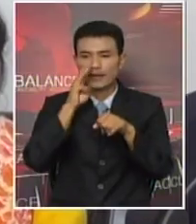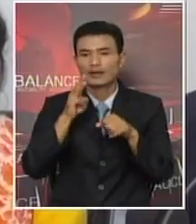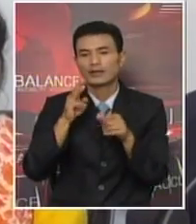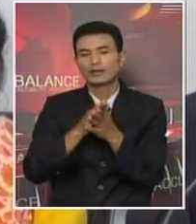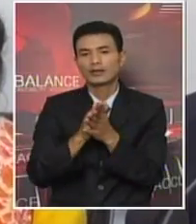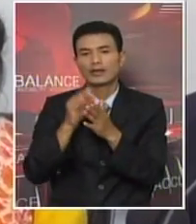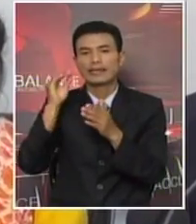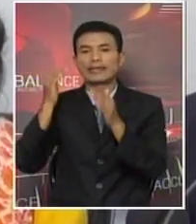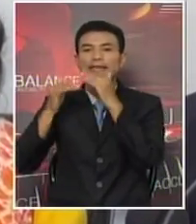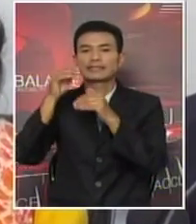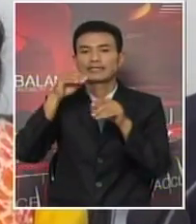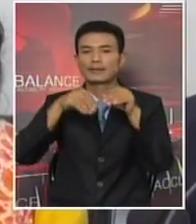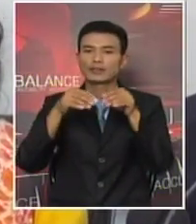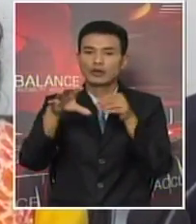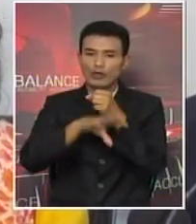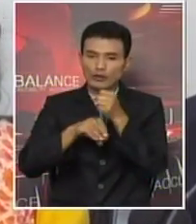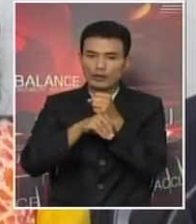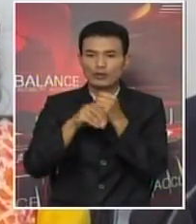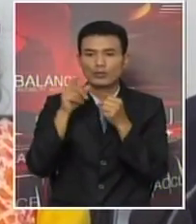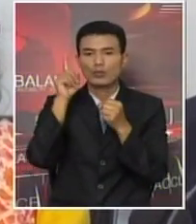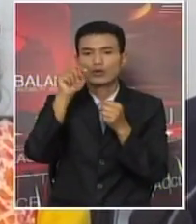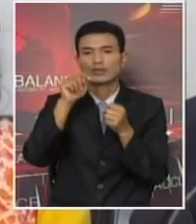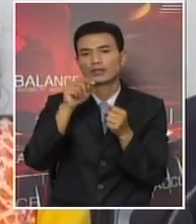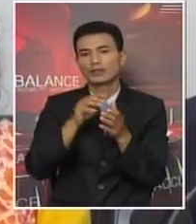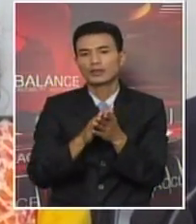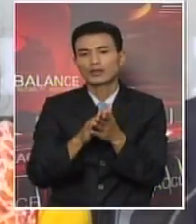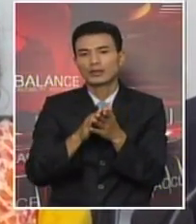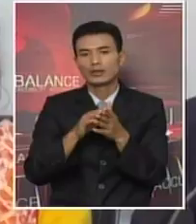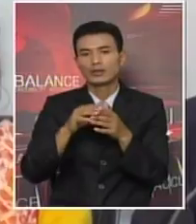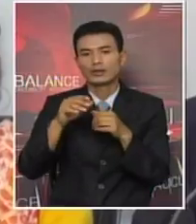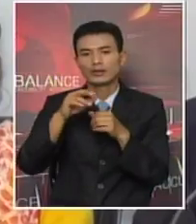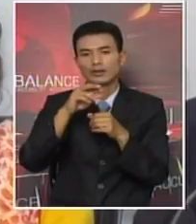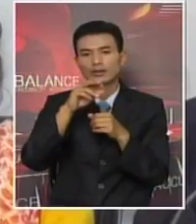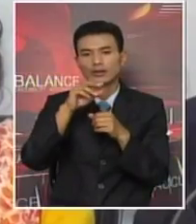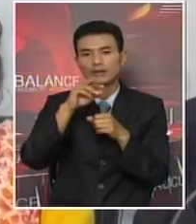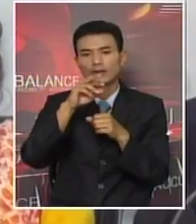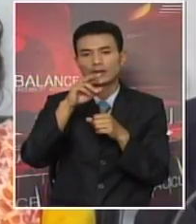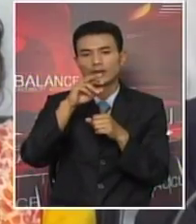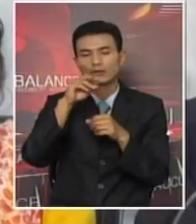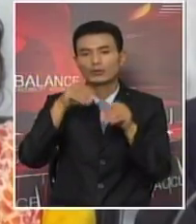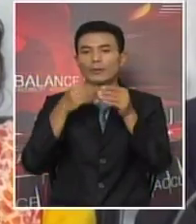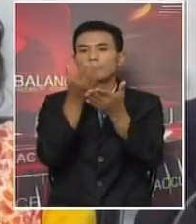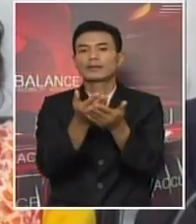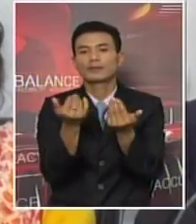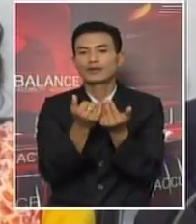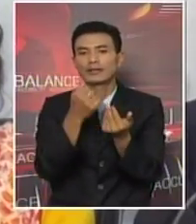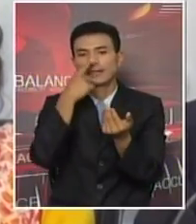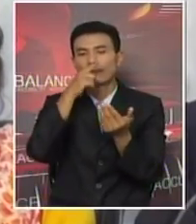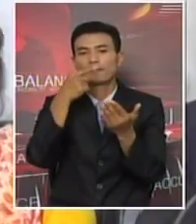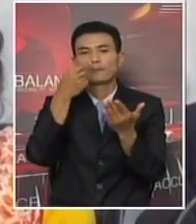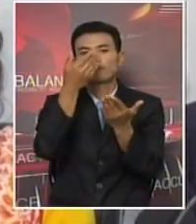ऐतिहासिक निर्वाचन अन्तर्गत भोलि 74 भदौ 21 गते बुधबार उम्मेदवारको मनोनयन दर्ता